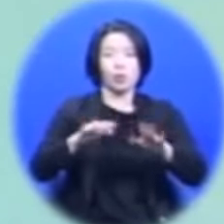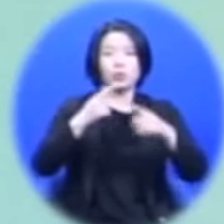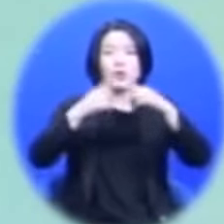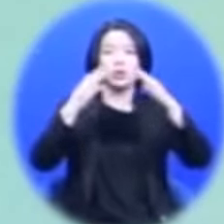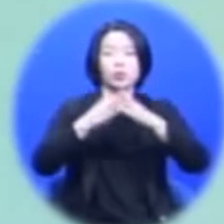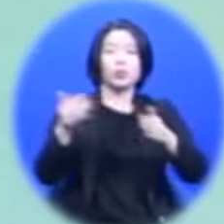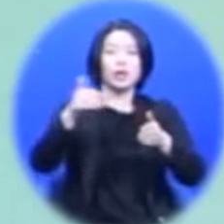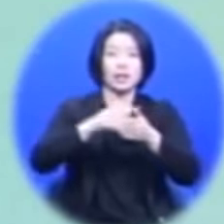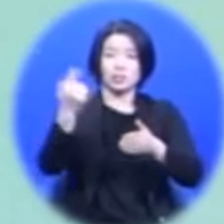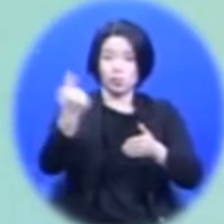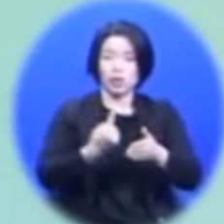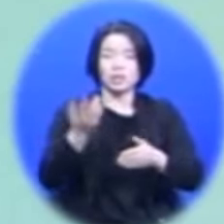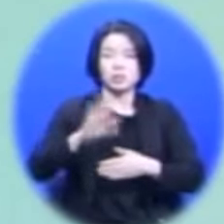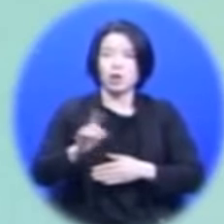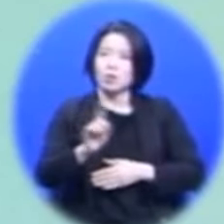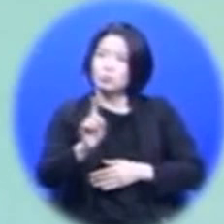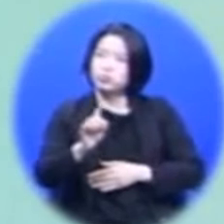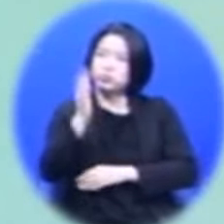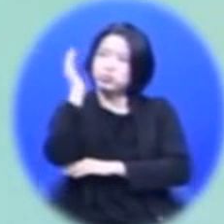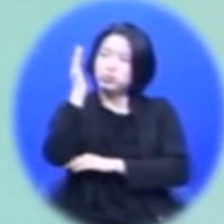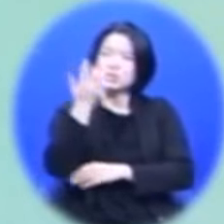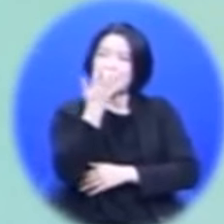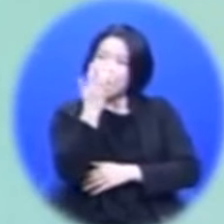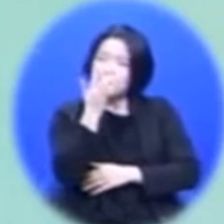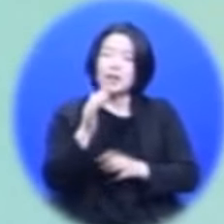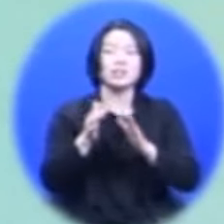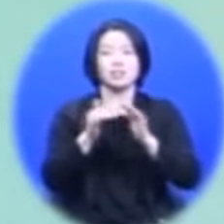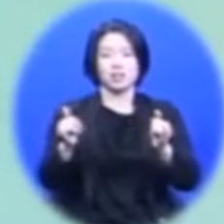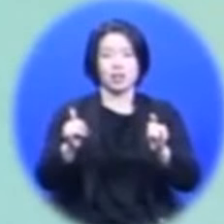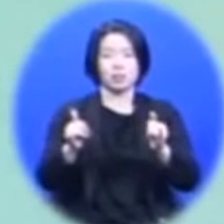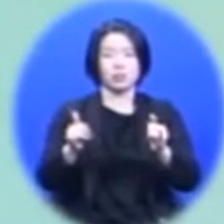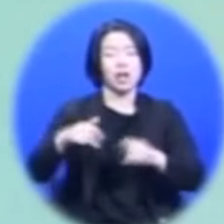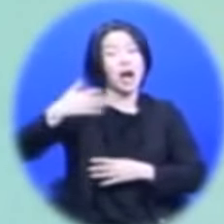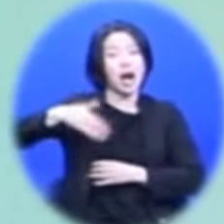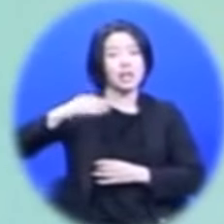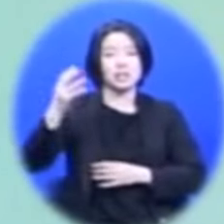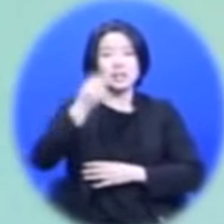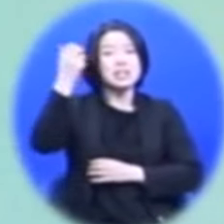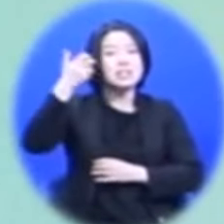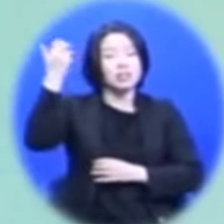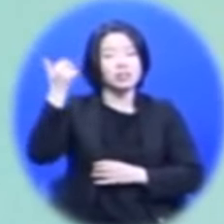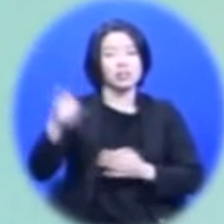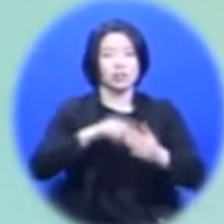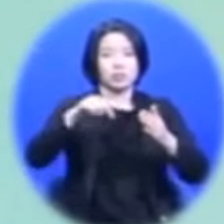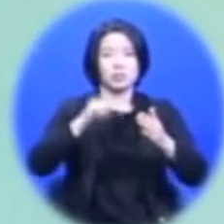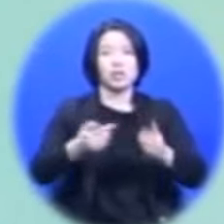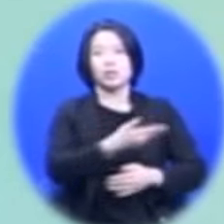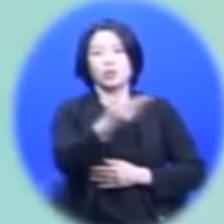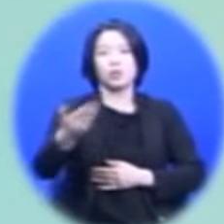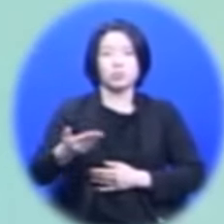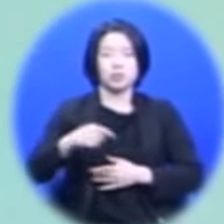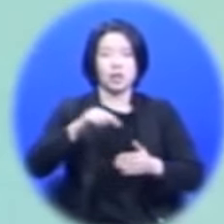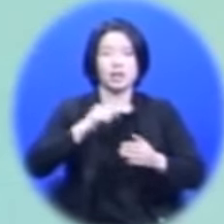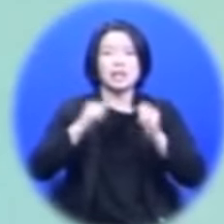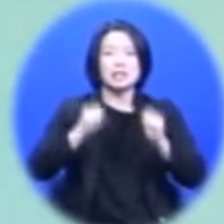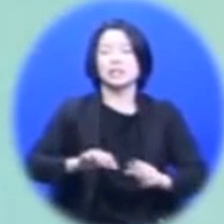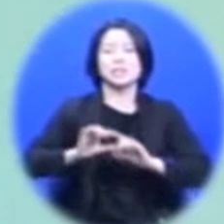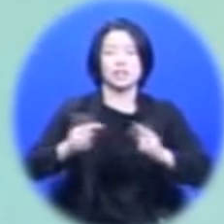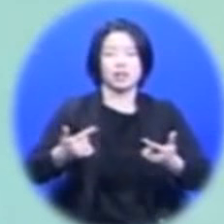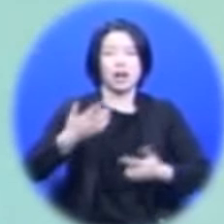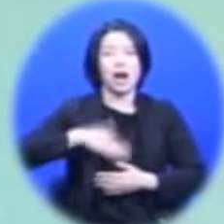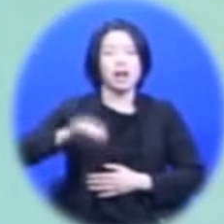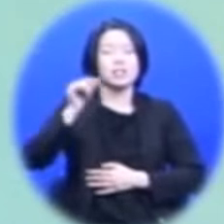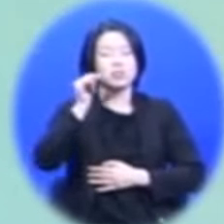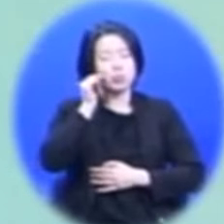오셨지만 무슨 설교인지 못 알아들으시는 분들은 아직 성령께서 여러분 안에 계시지 않아서 알게